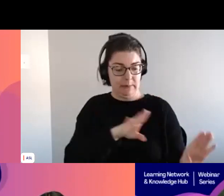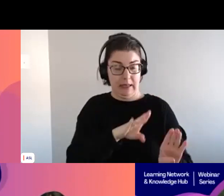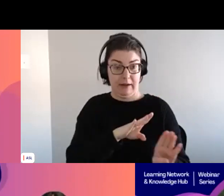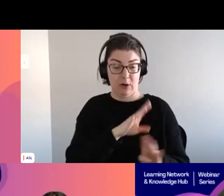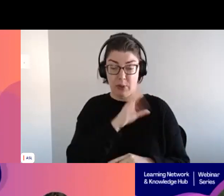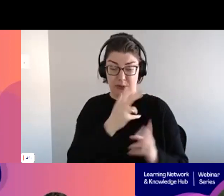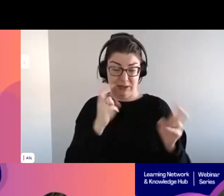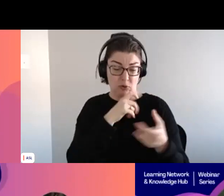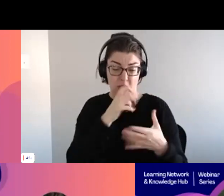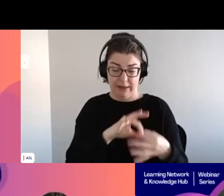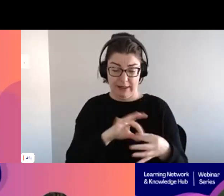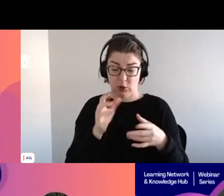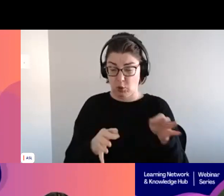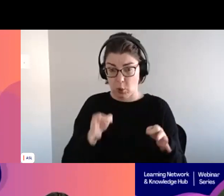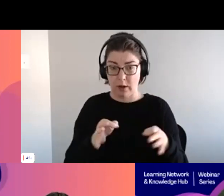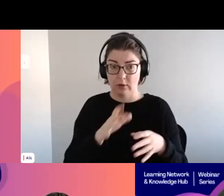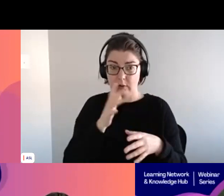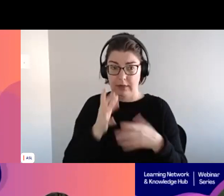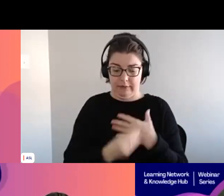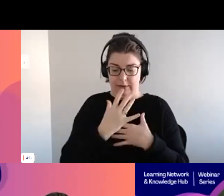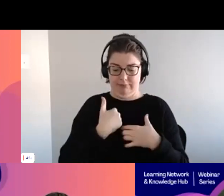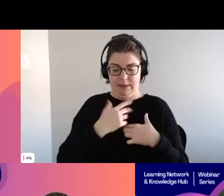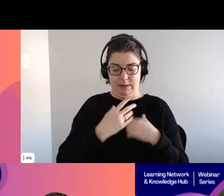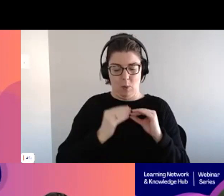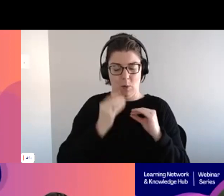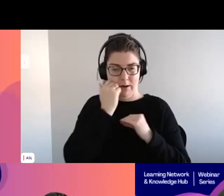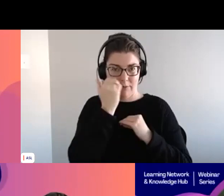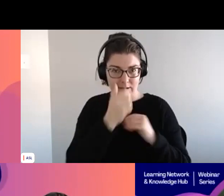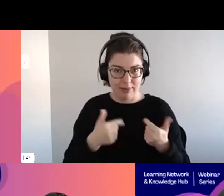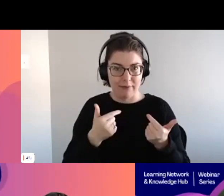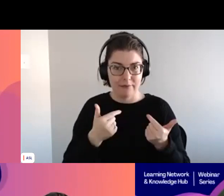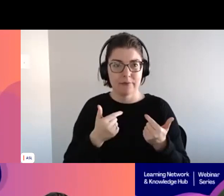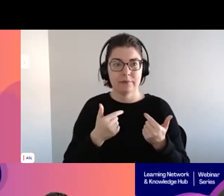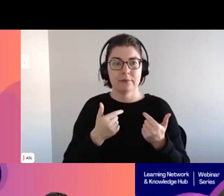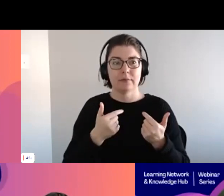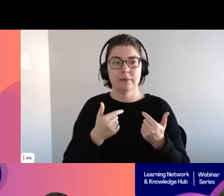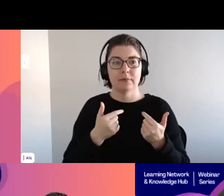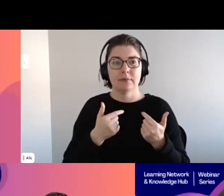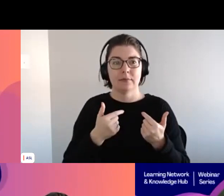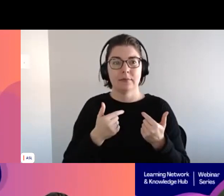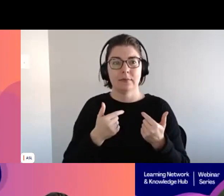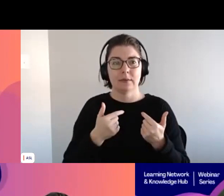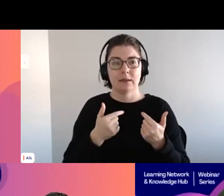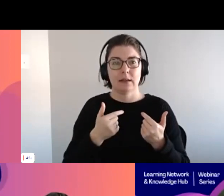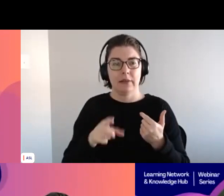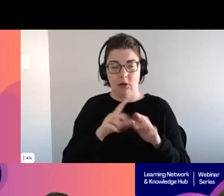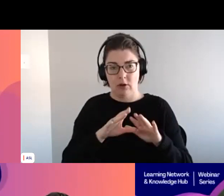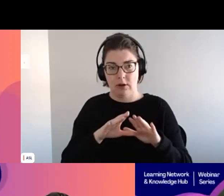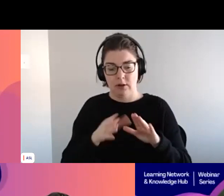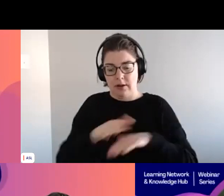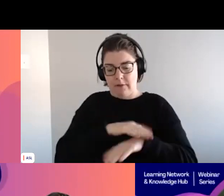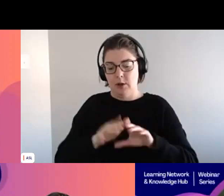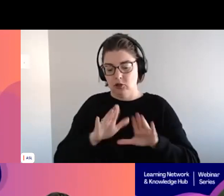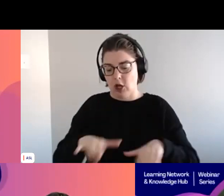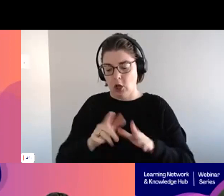c'est donc attaqué constamment parce ce comportement coercitif au jour le jour et en fait beaucoup